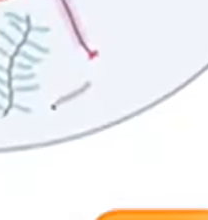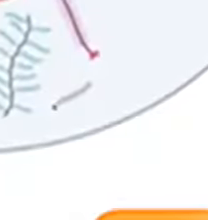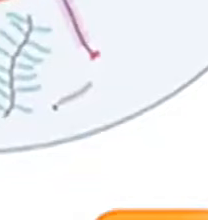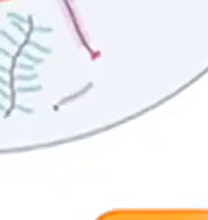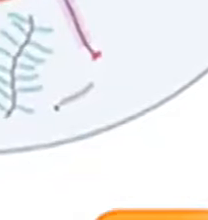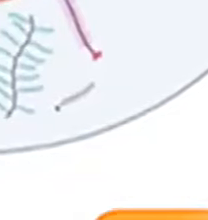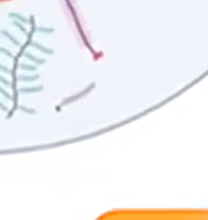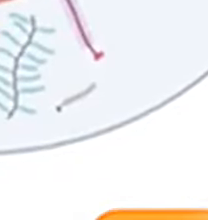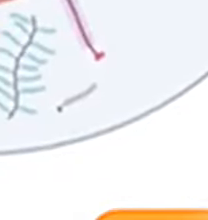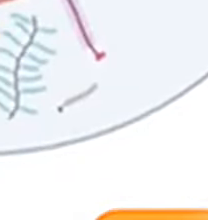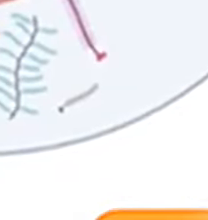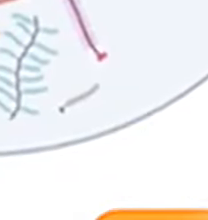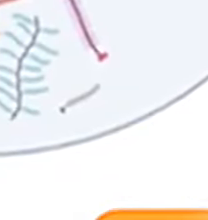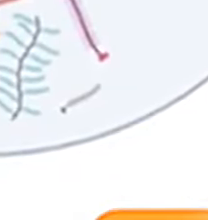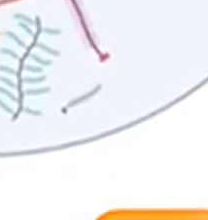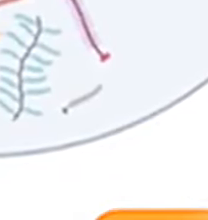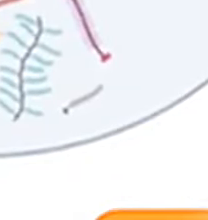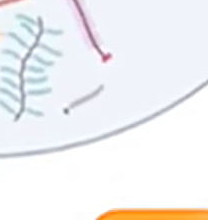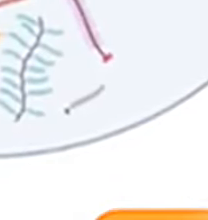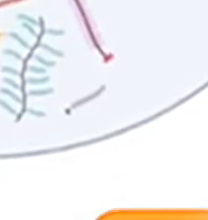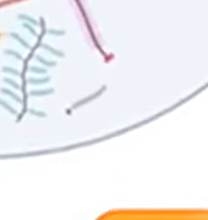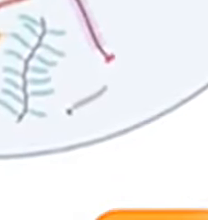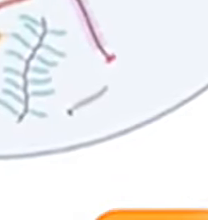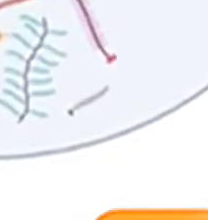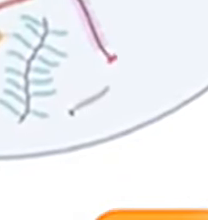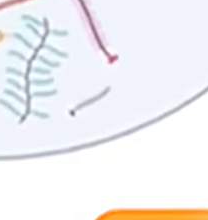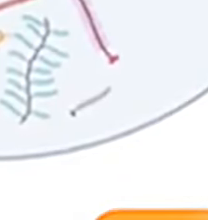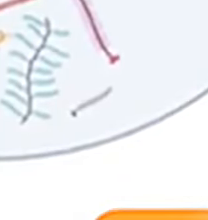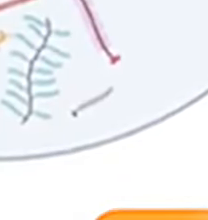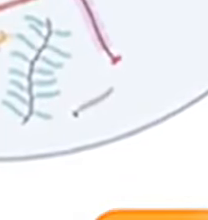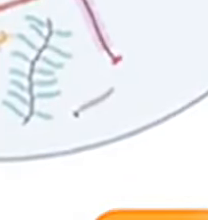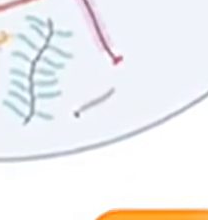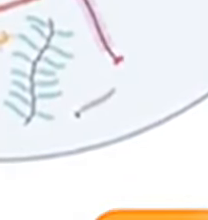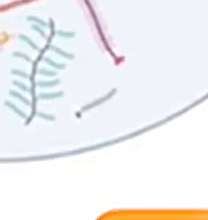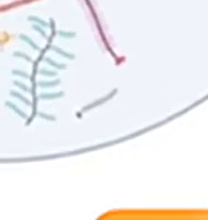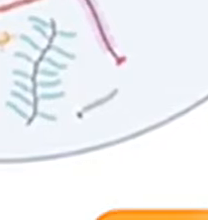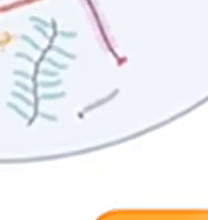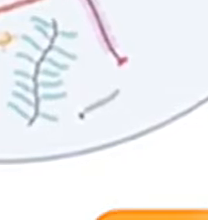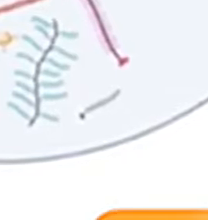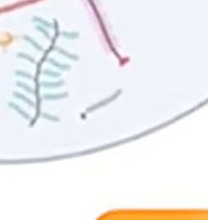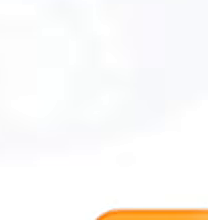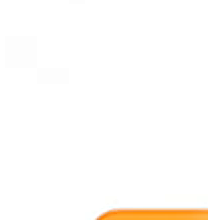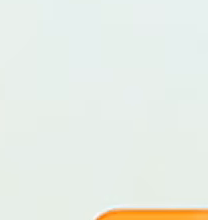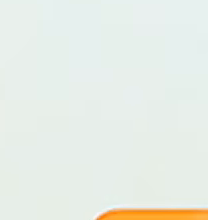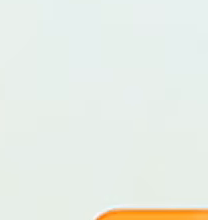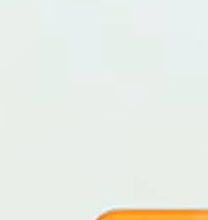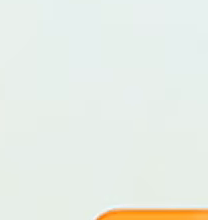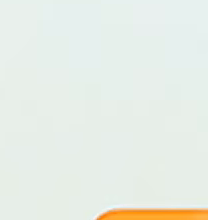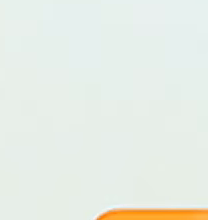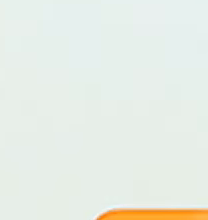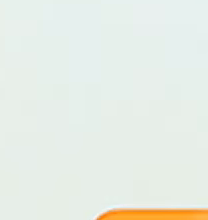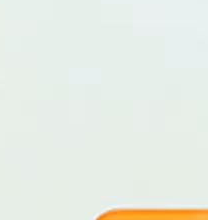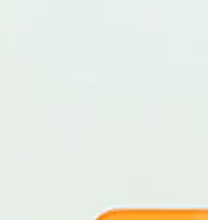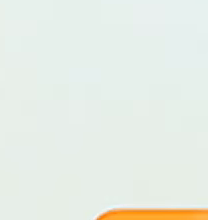kwa hatari kubwa kuliko mwanamke mdogo. But pia hiyo family history, hizo zote zitachangia